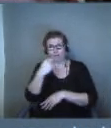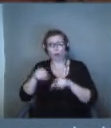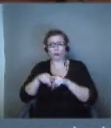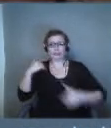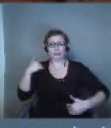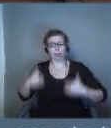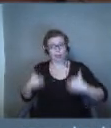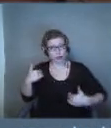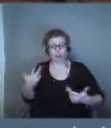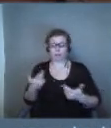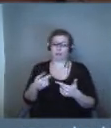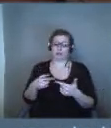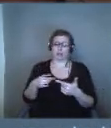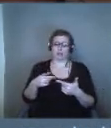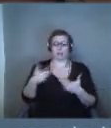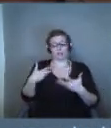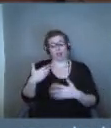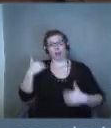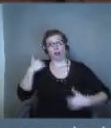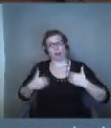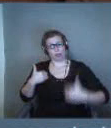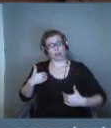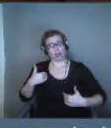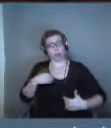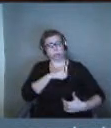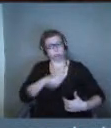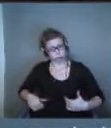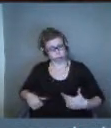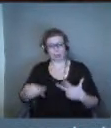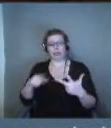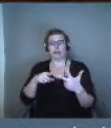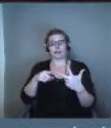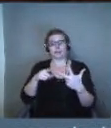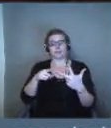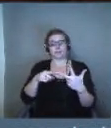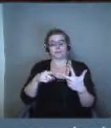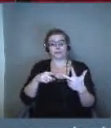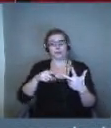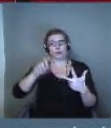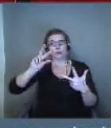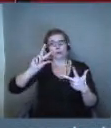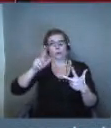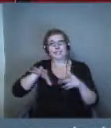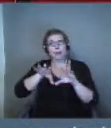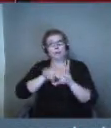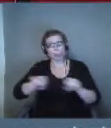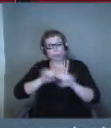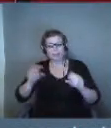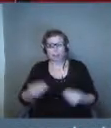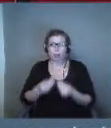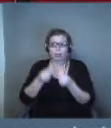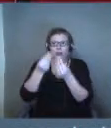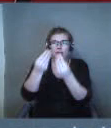rien. Eh bien, c'est que le produit que l'on va couronner permettre une sociabilisation, j'arrive à le dire,